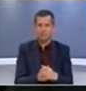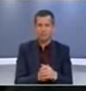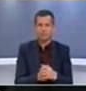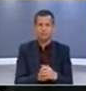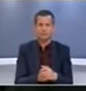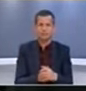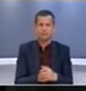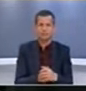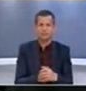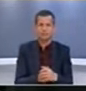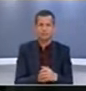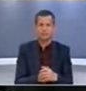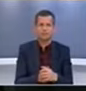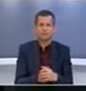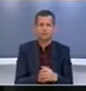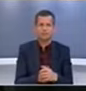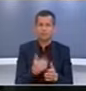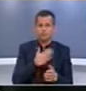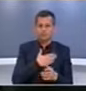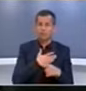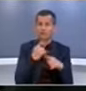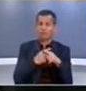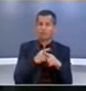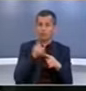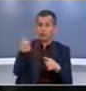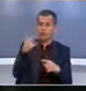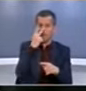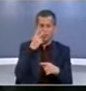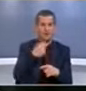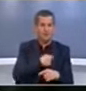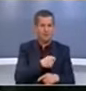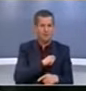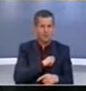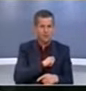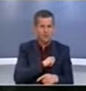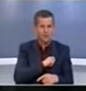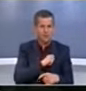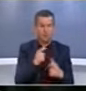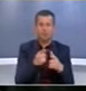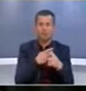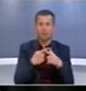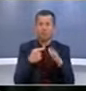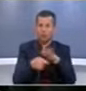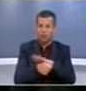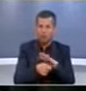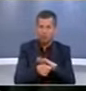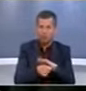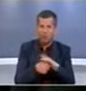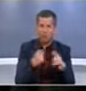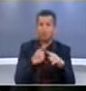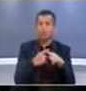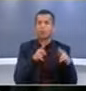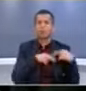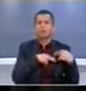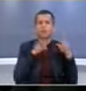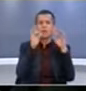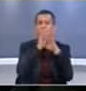ktu p mua dhe mendo q edhe p ju treg q inspektor ju ose i krup ose egm